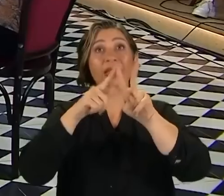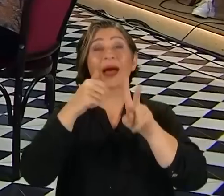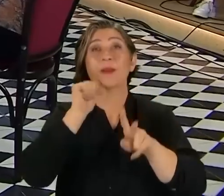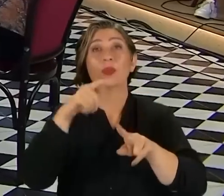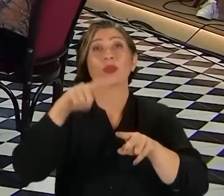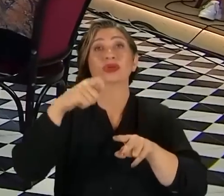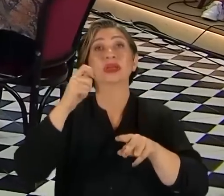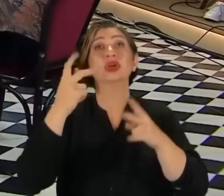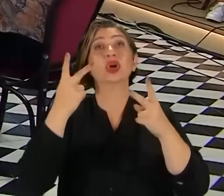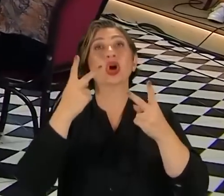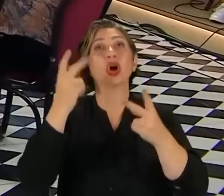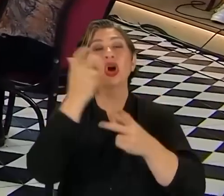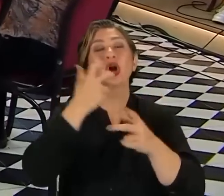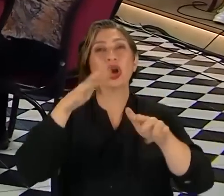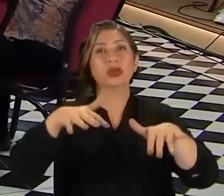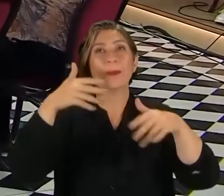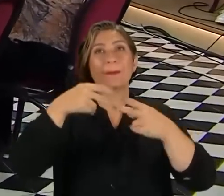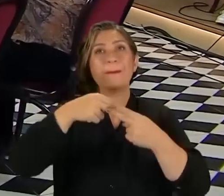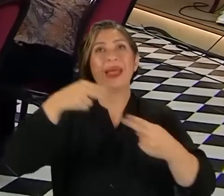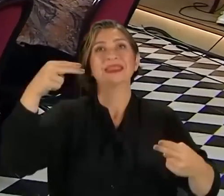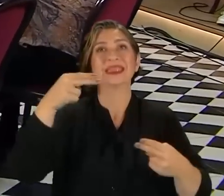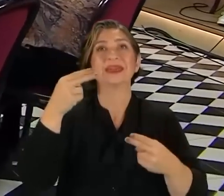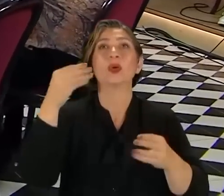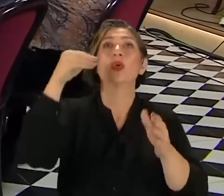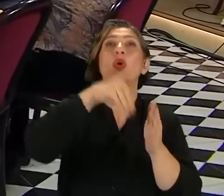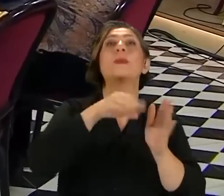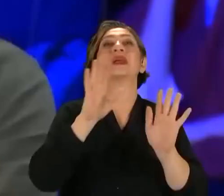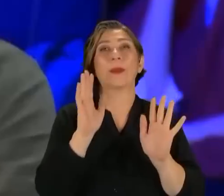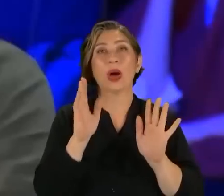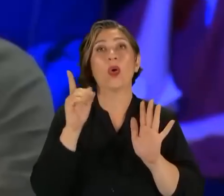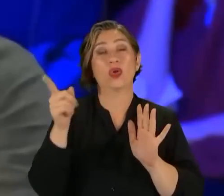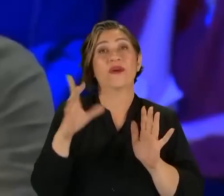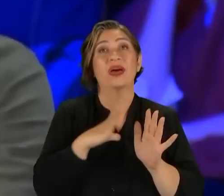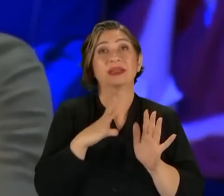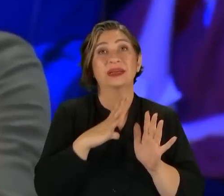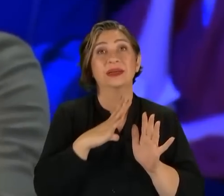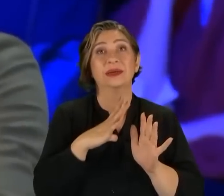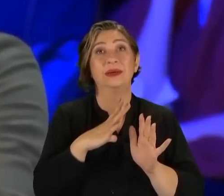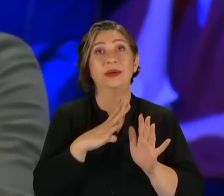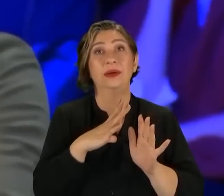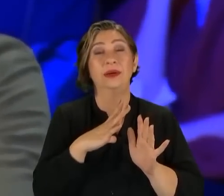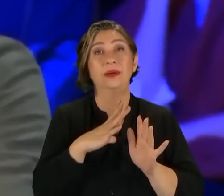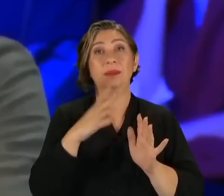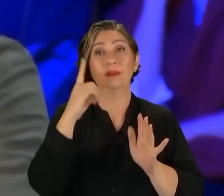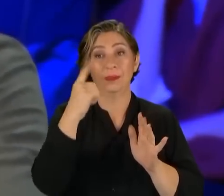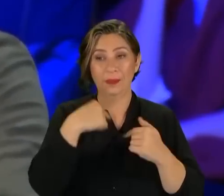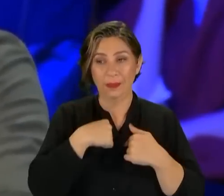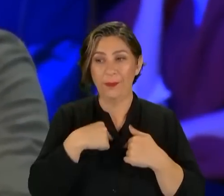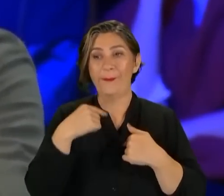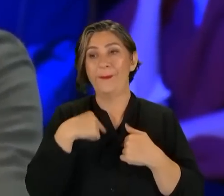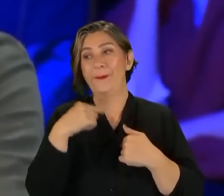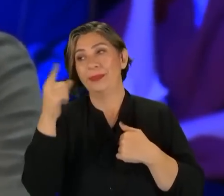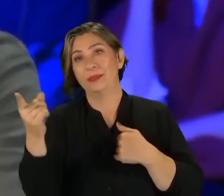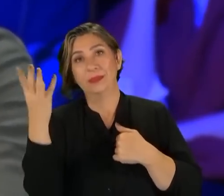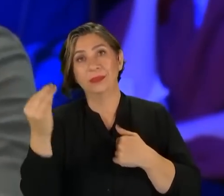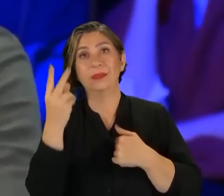Türkmen. Bostancı konserimizde, tabii belgeselde yer vermedik ona. Ama Bostancı Gösteri Merkezi'nde bir tane bizden, bir tane de biz